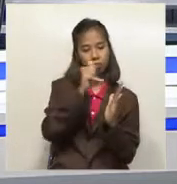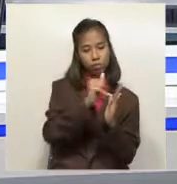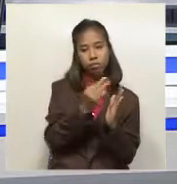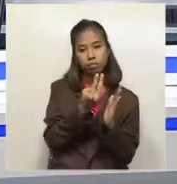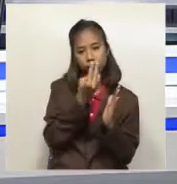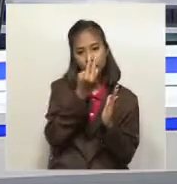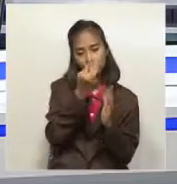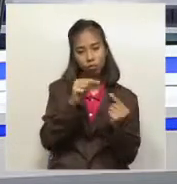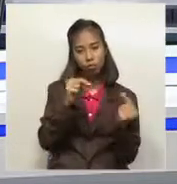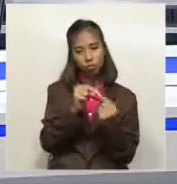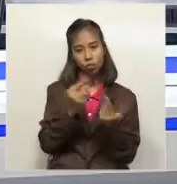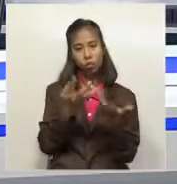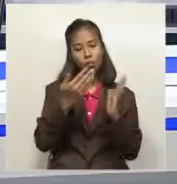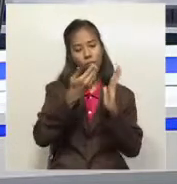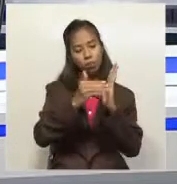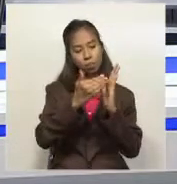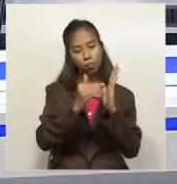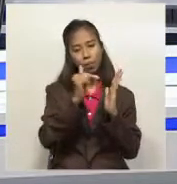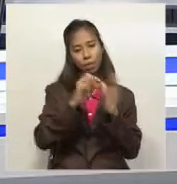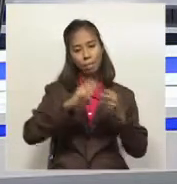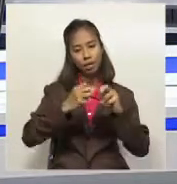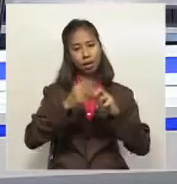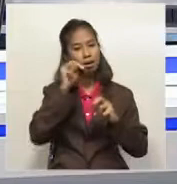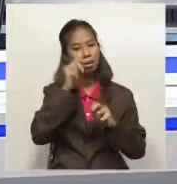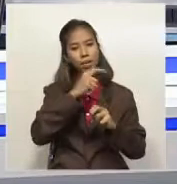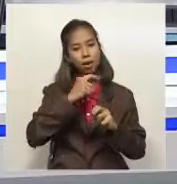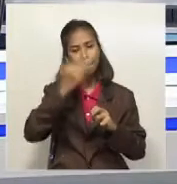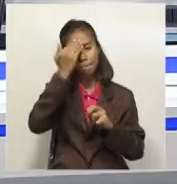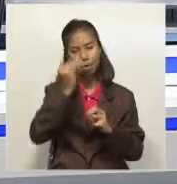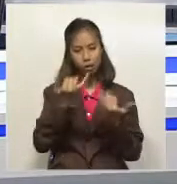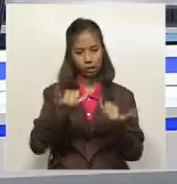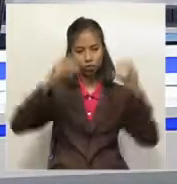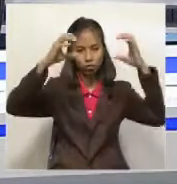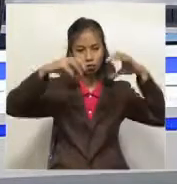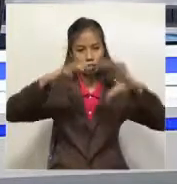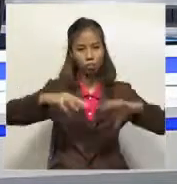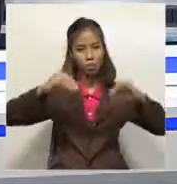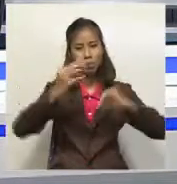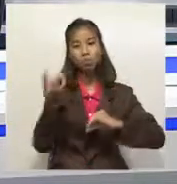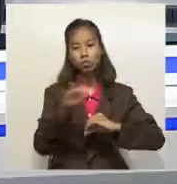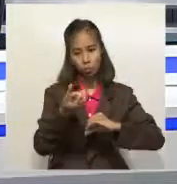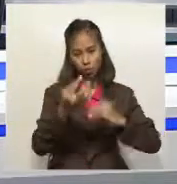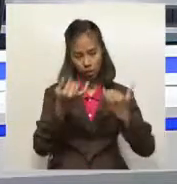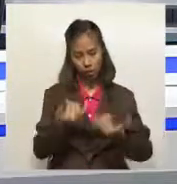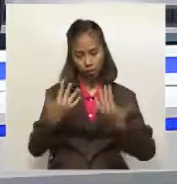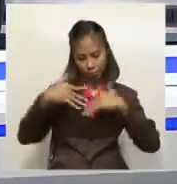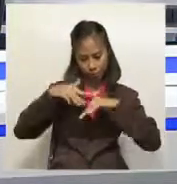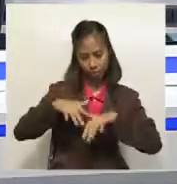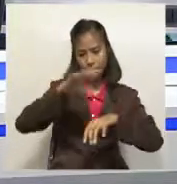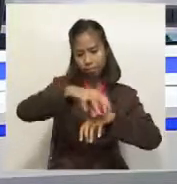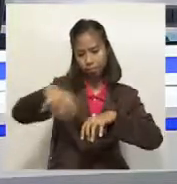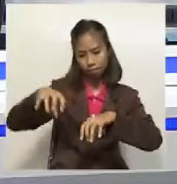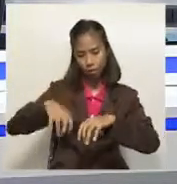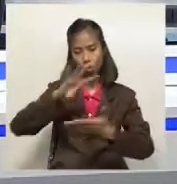ตามสถานการณ์ภัยแล้งในพื้นที่ภาคตะวันออกเฉียงเหนือค่ะหลังจากที่ฝนลดลงแล้วก็มีการประสานทุกหน่วยงานที่เกี่ยวข้องต้องเ